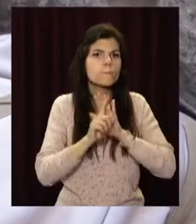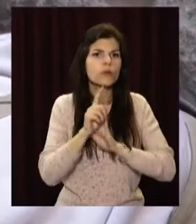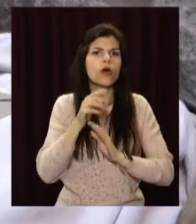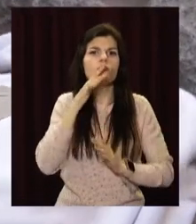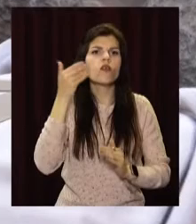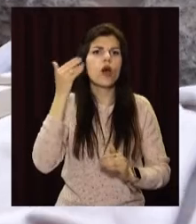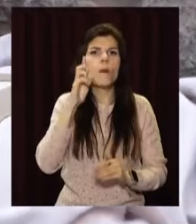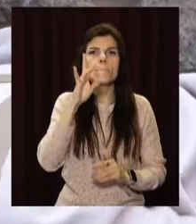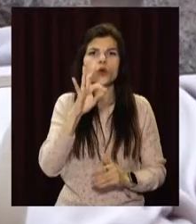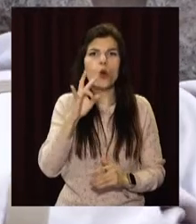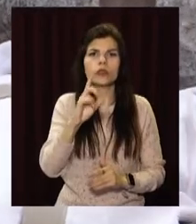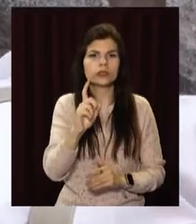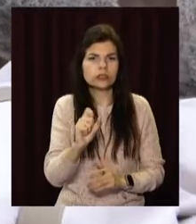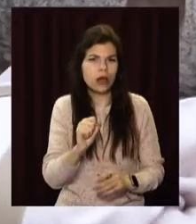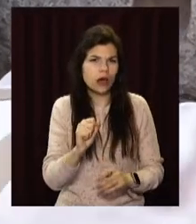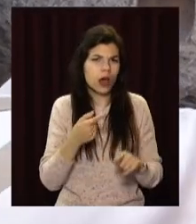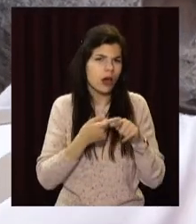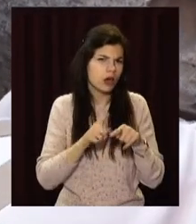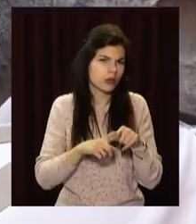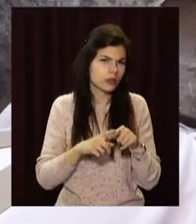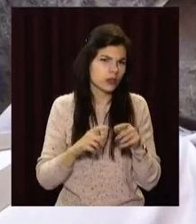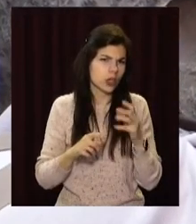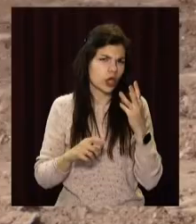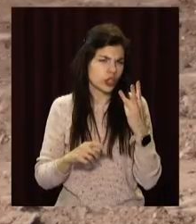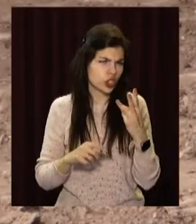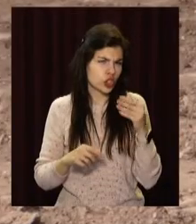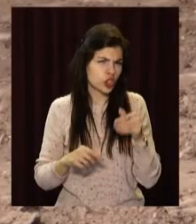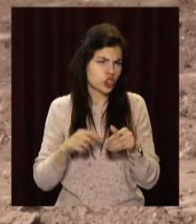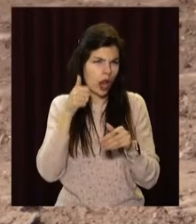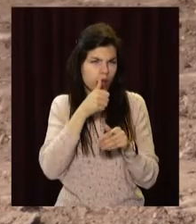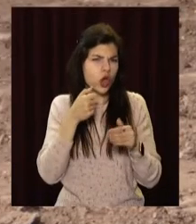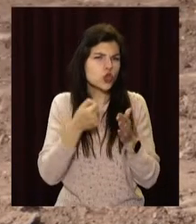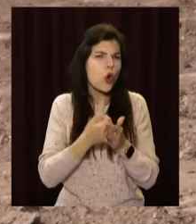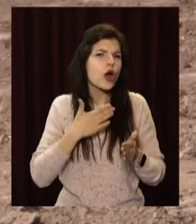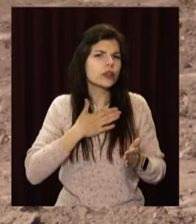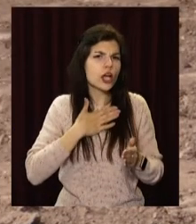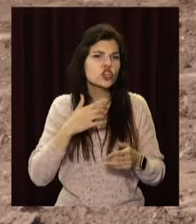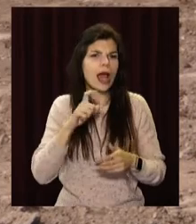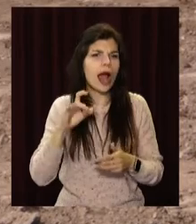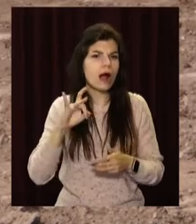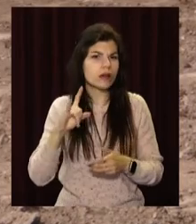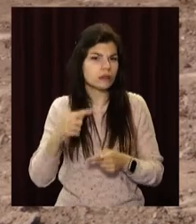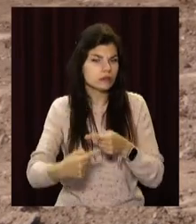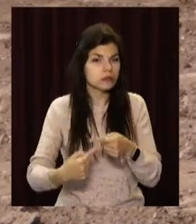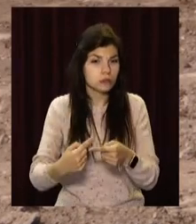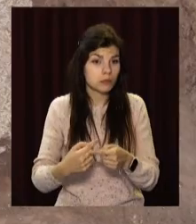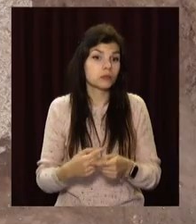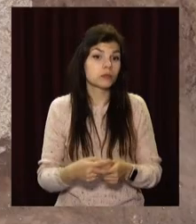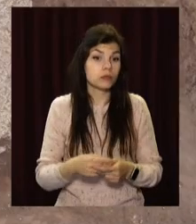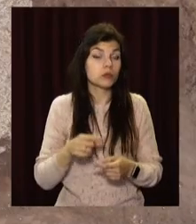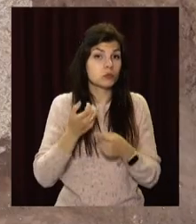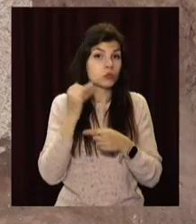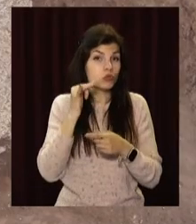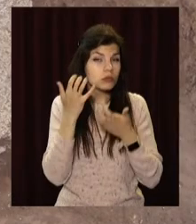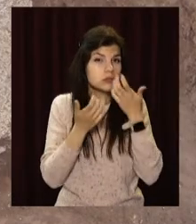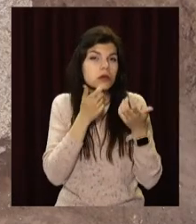бронзи, тобто третє тисячоліття до нашої ери. Курган розкопали з північно-західної та південної сторін. Щоб